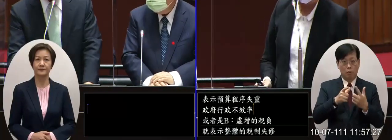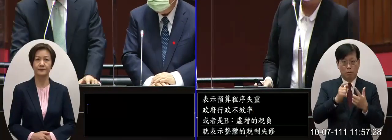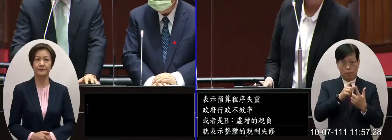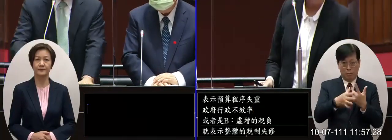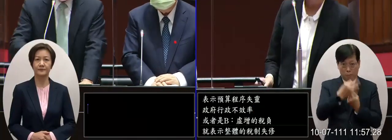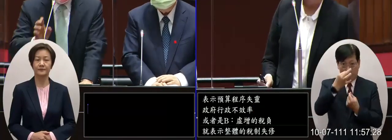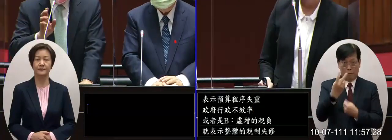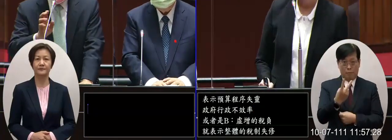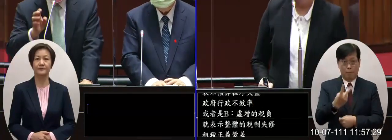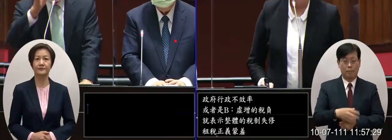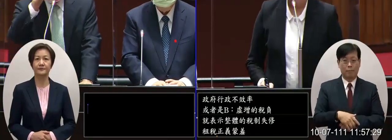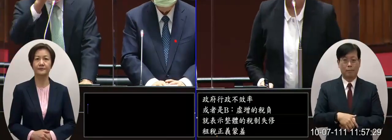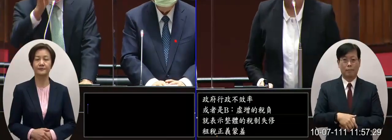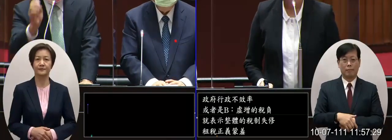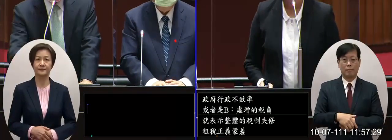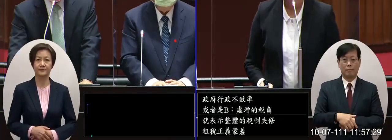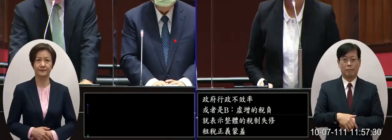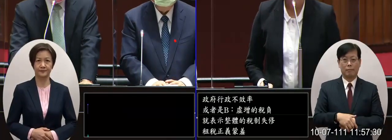是？